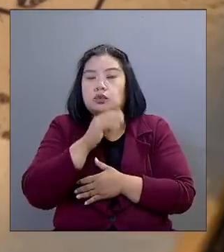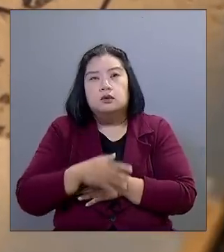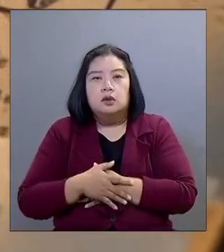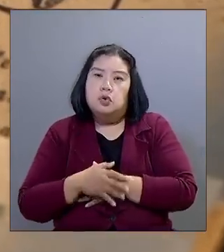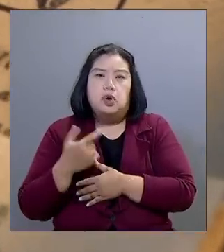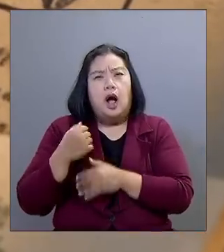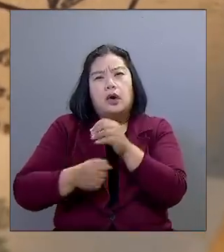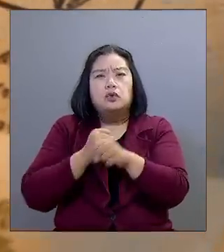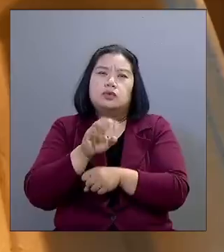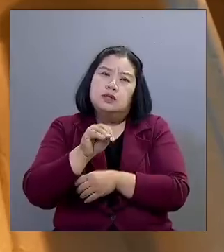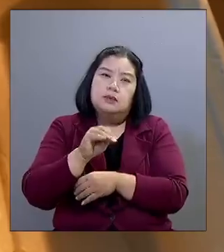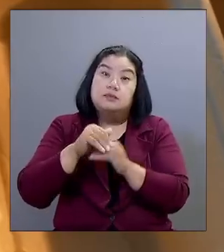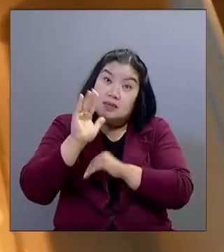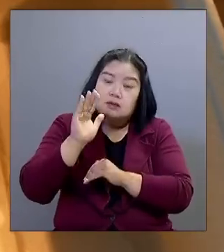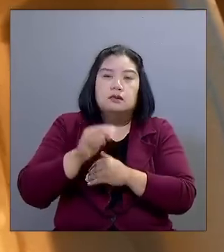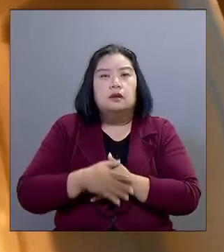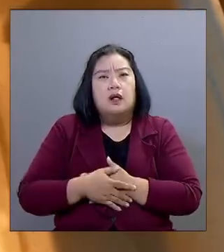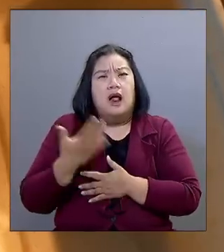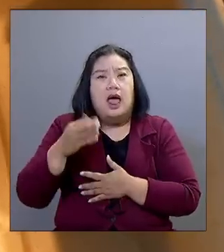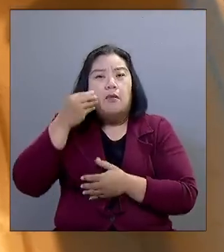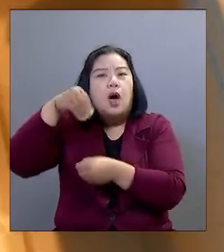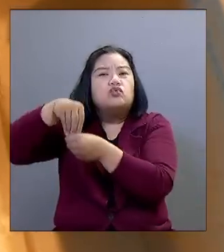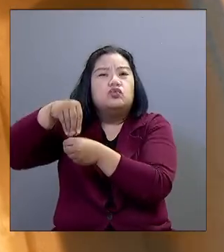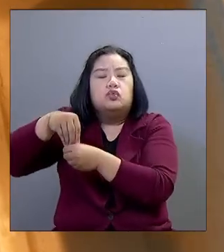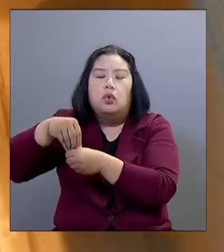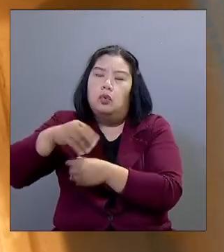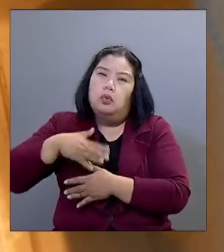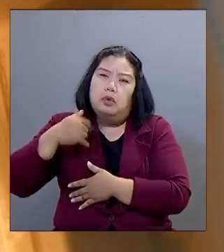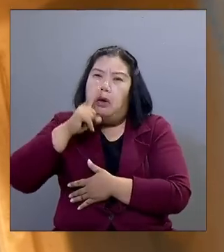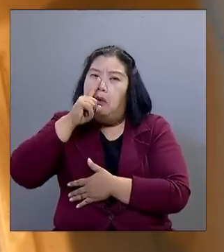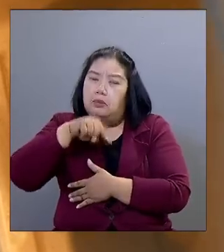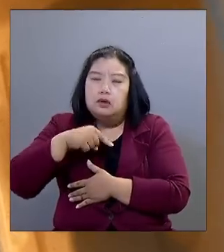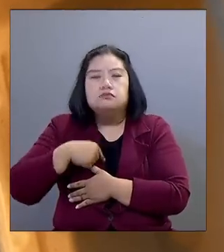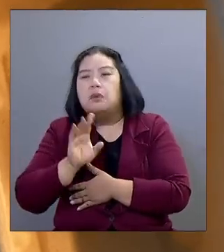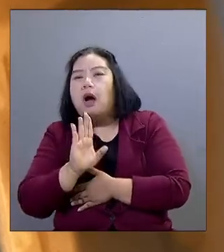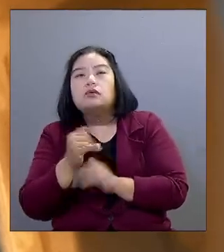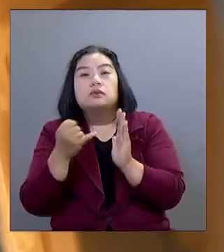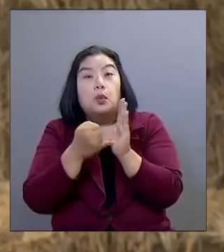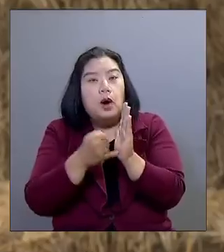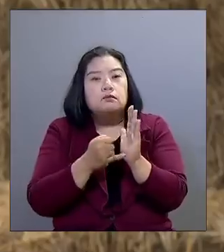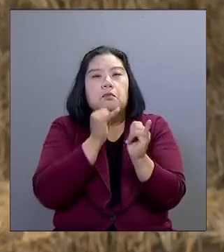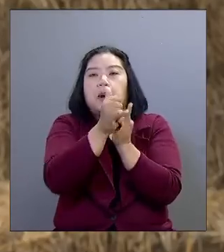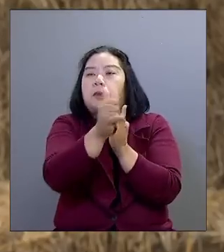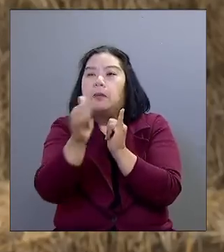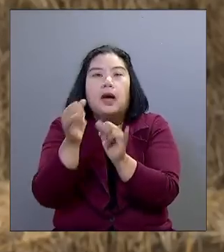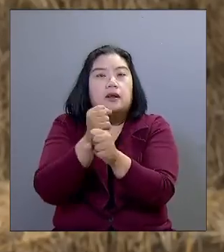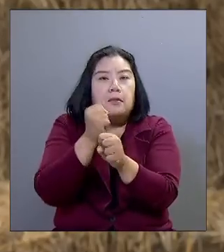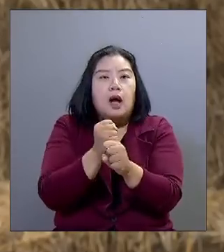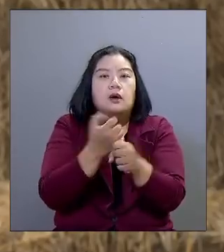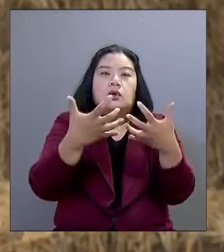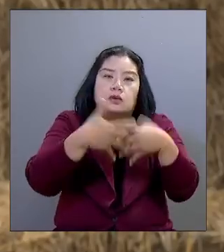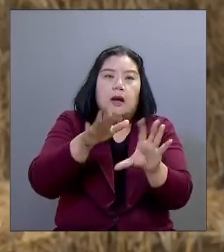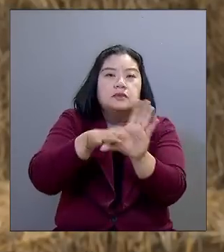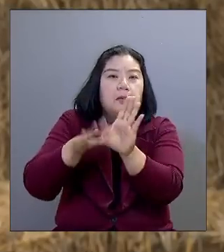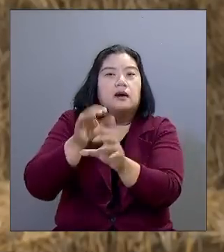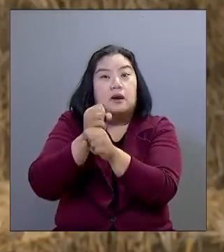ลางคนเรามักจะมองว่าเอ้ยพออยู่ที่บ้านไม่มีงานทำเราก็ต้องไปทำงานในเมืองหรือว่าไปทำงานตามแหล่งที่เป็นโรง